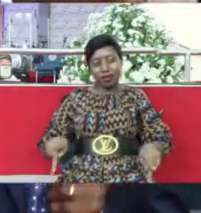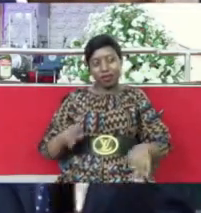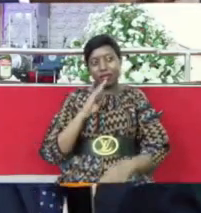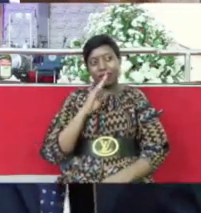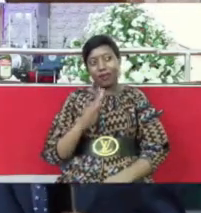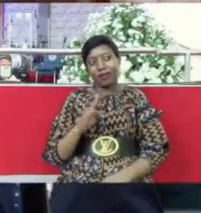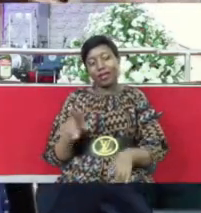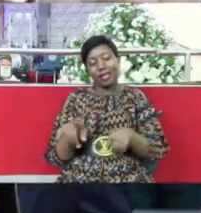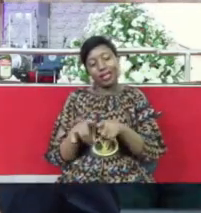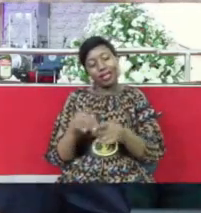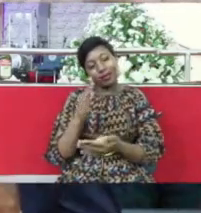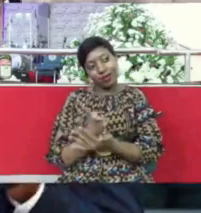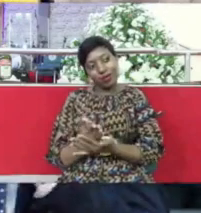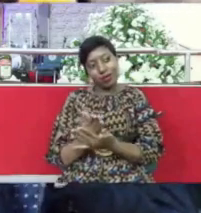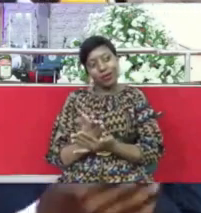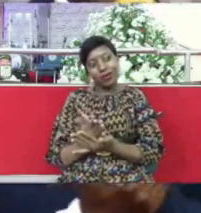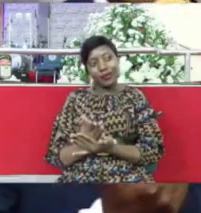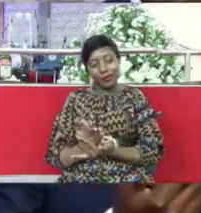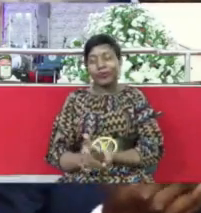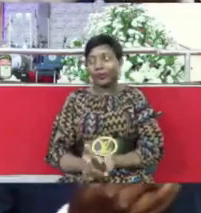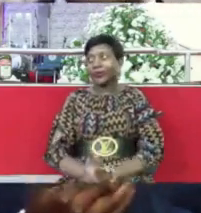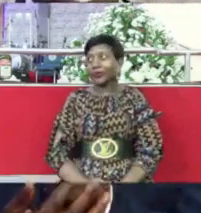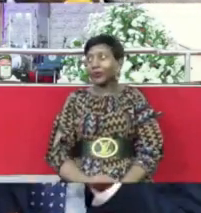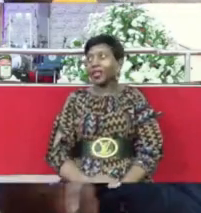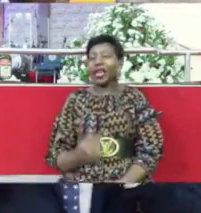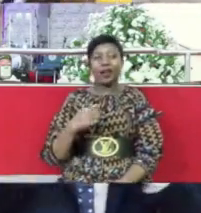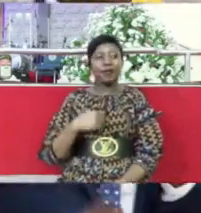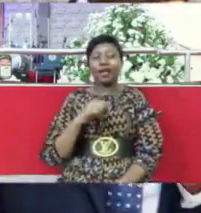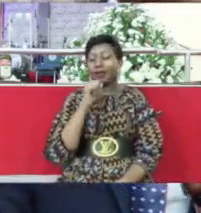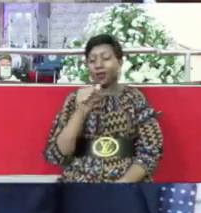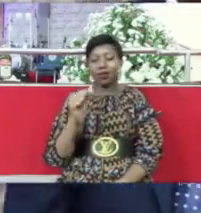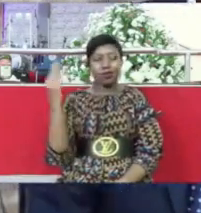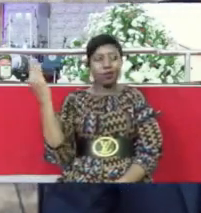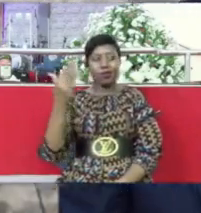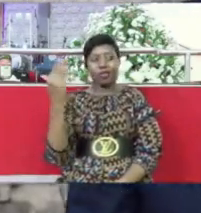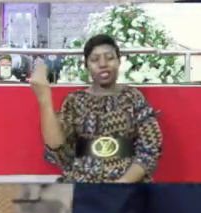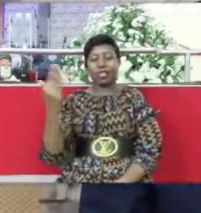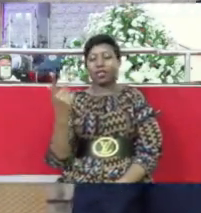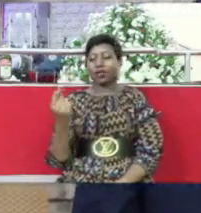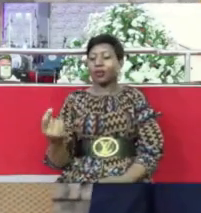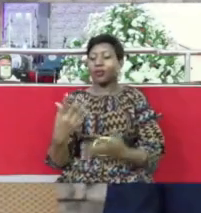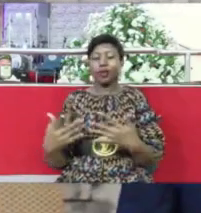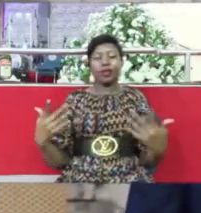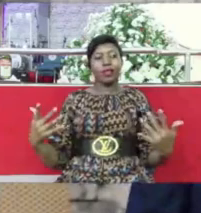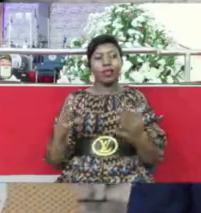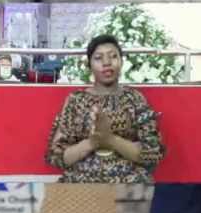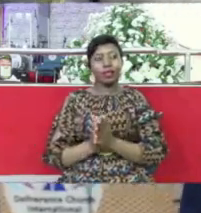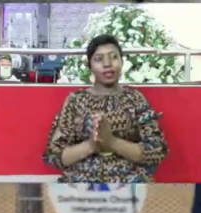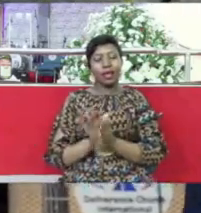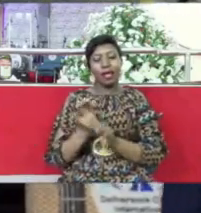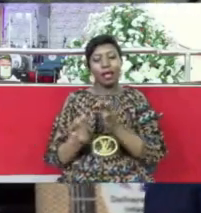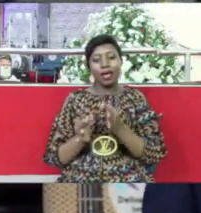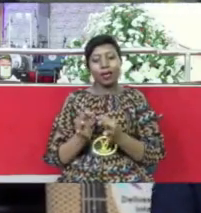mende. Na mimi sihubiri mende. And I'm not preaching to cockroaches. Na kama ulijisikia mende ukiingia, ukitoka